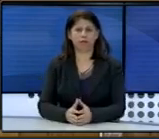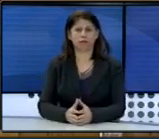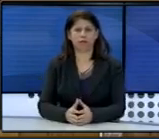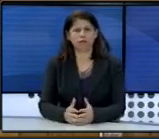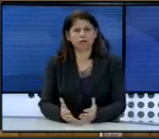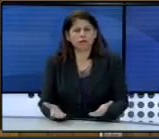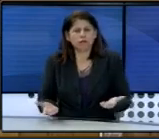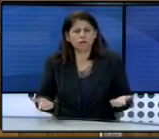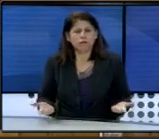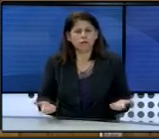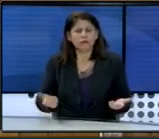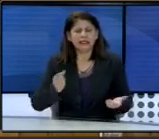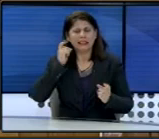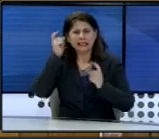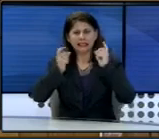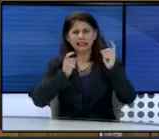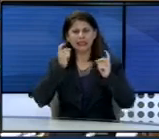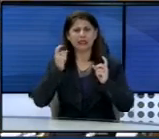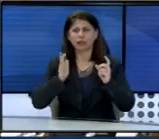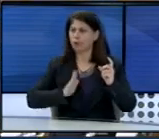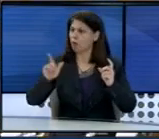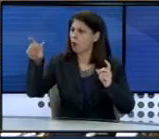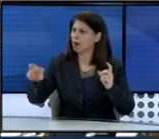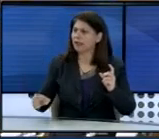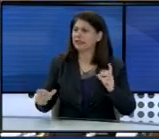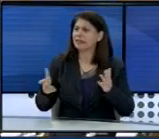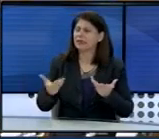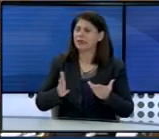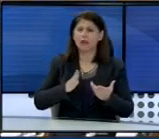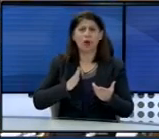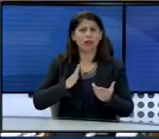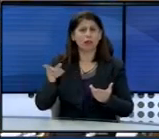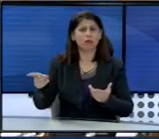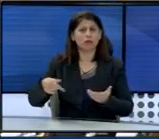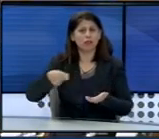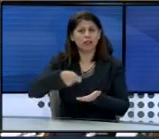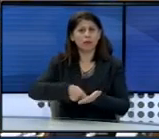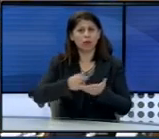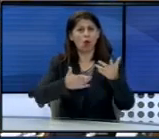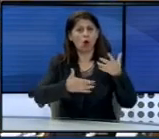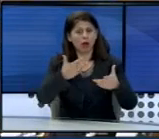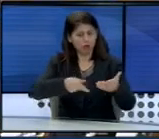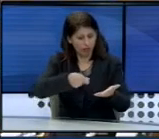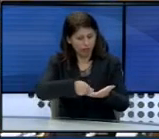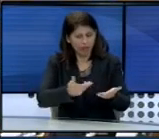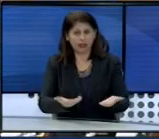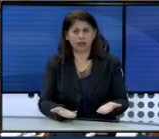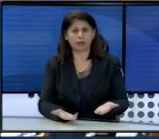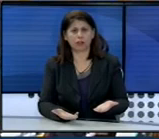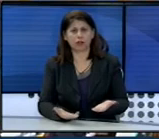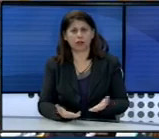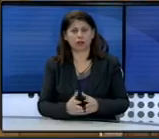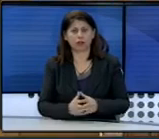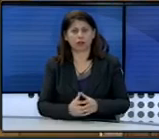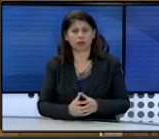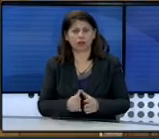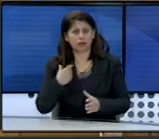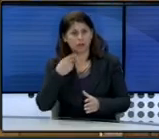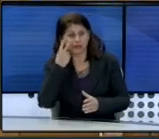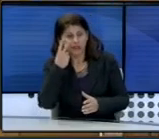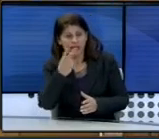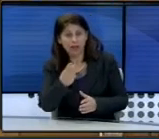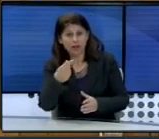λοιπόν να σκέφτεται αυτός ο πολίτης, αυτός ο άνθρωπος που δεν έχει να πληρώσει τους λογαριασμούς του, όταν σας